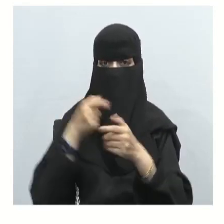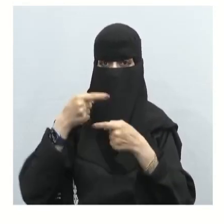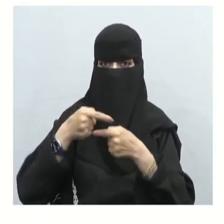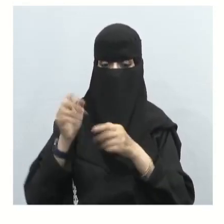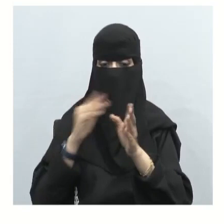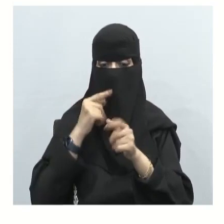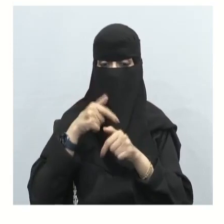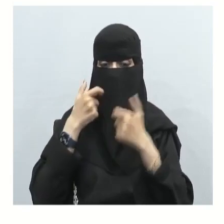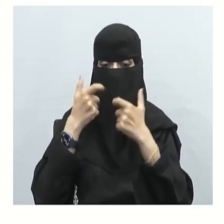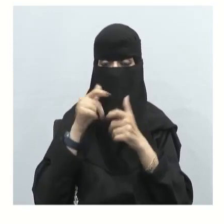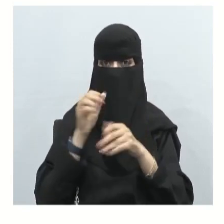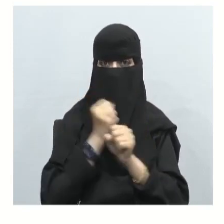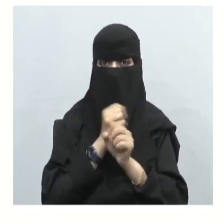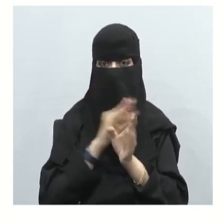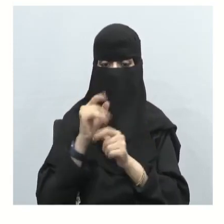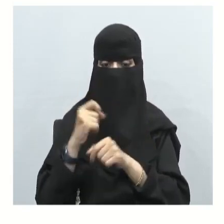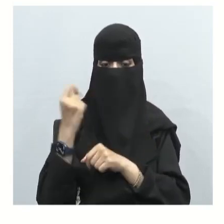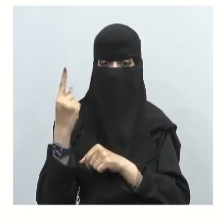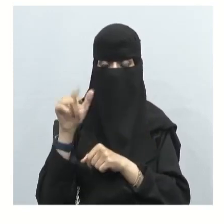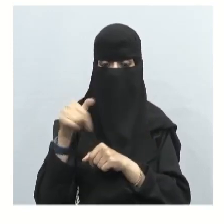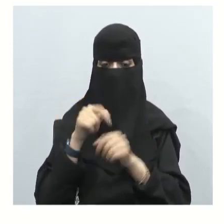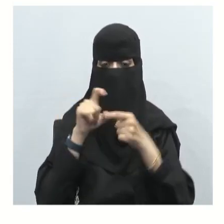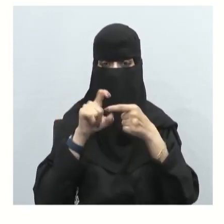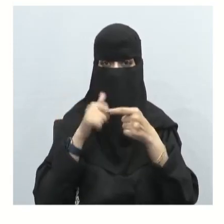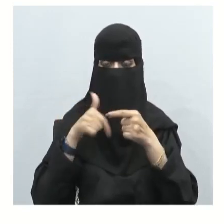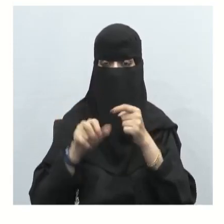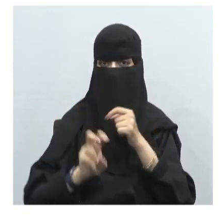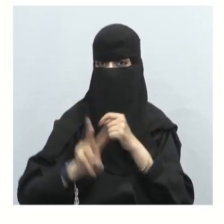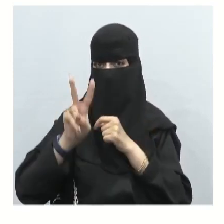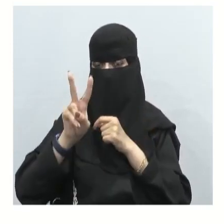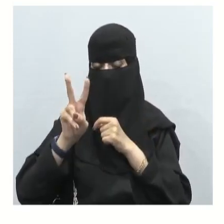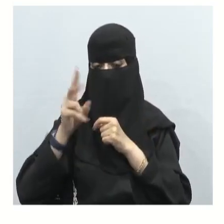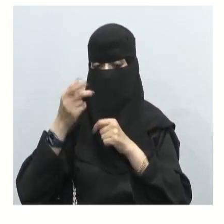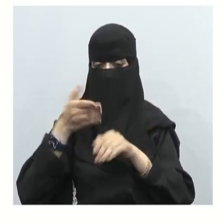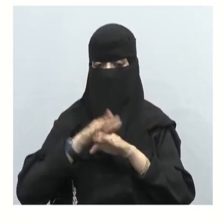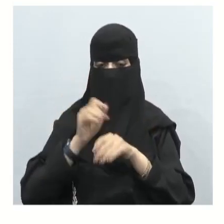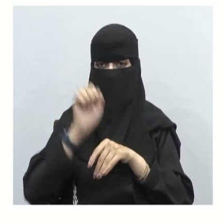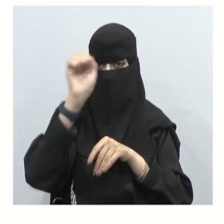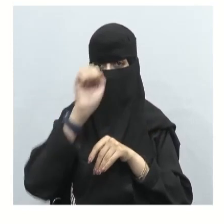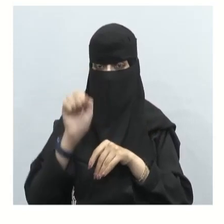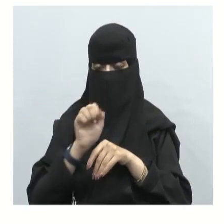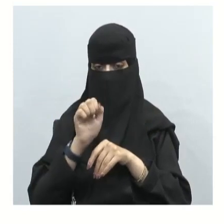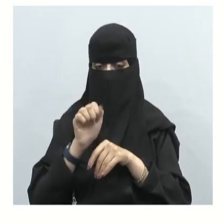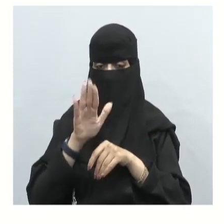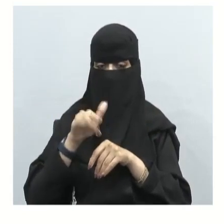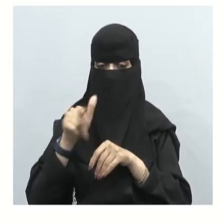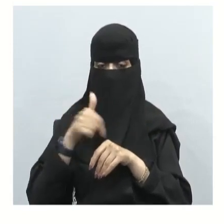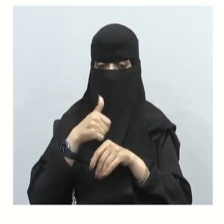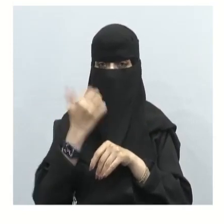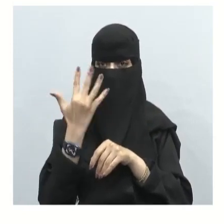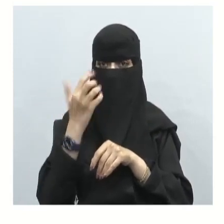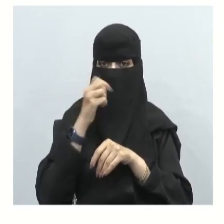تردد المراقب نطبق القانون في واحد ناقص في على سي سي موجوده عندنا